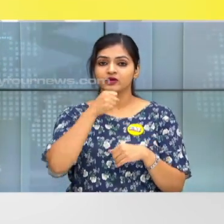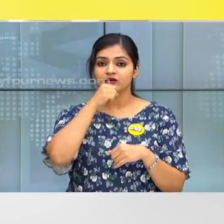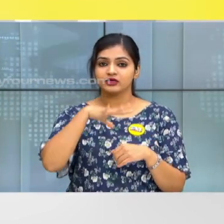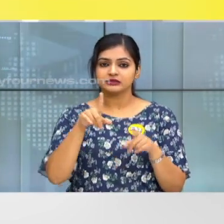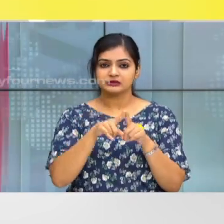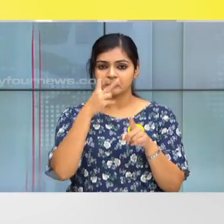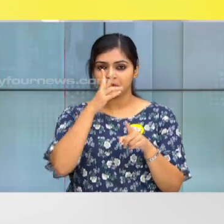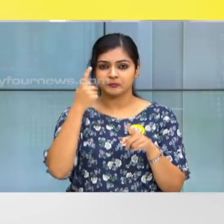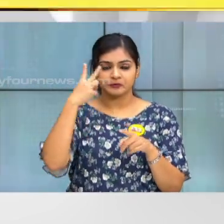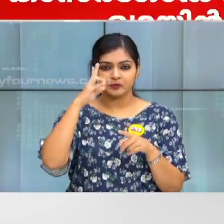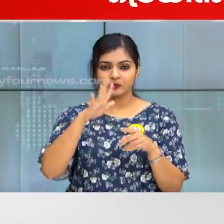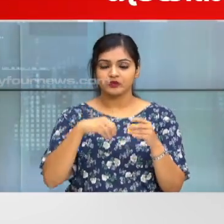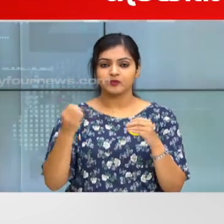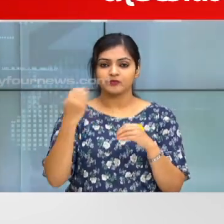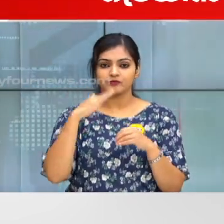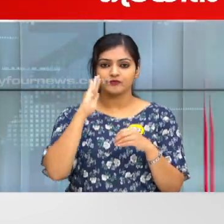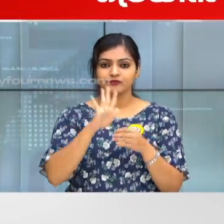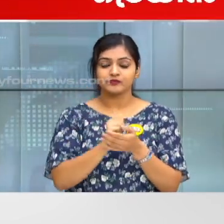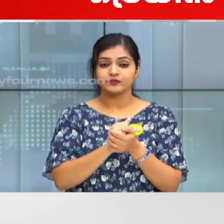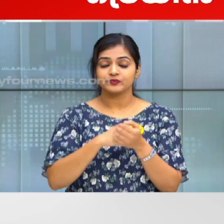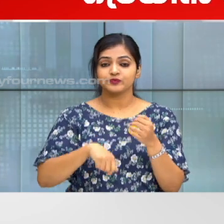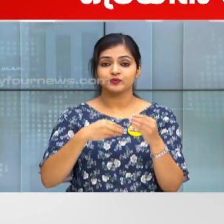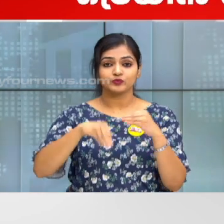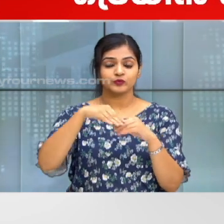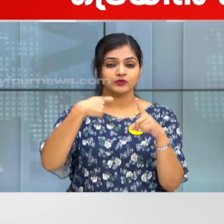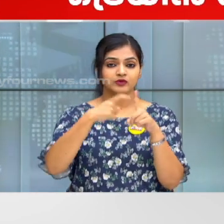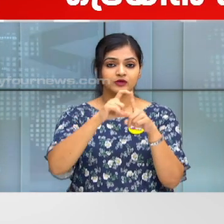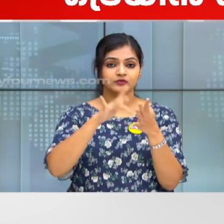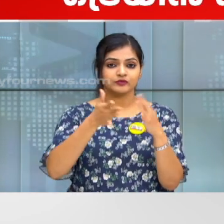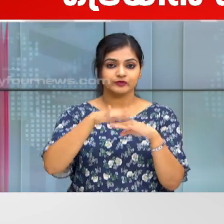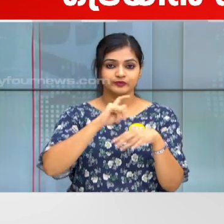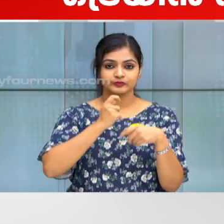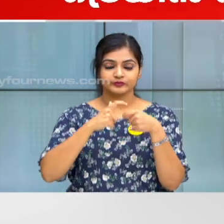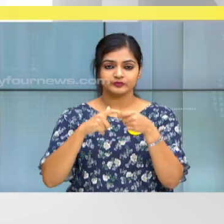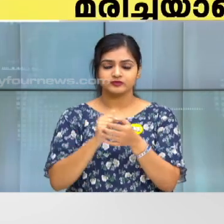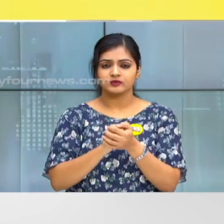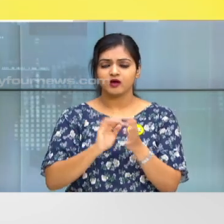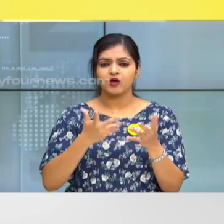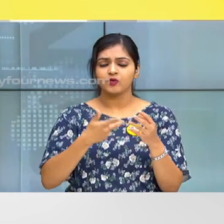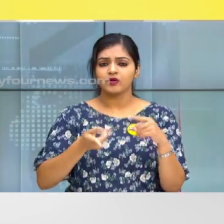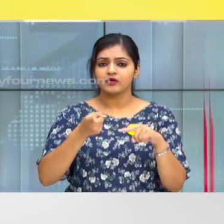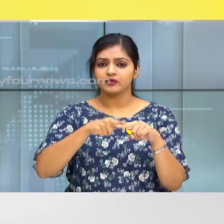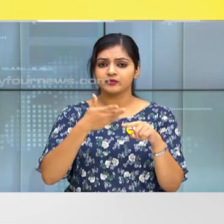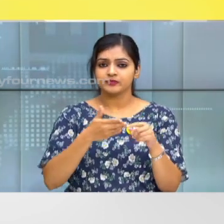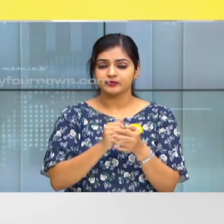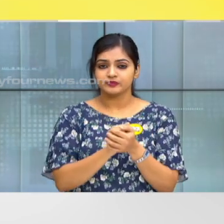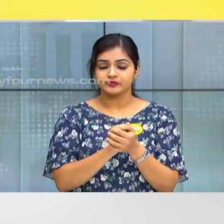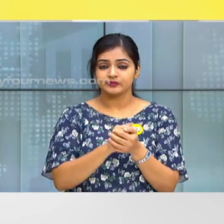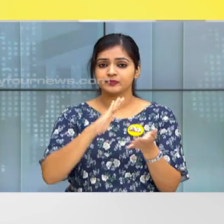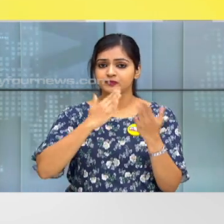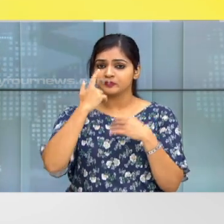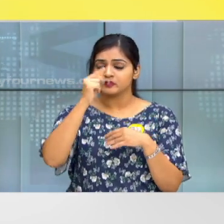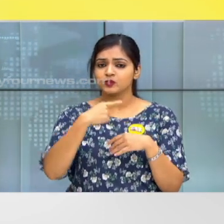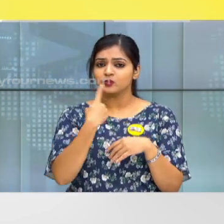തോന്നിക്കും എന്നതാണ് പുറത്തുവരുന്ന വിവരം. അരുൺ പാറയ്ക്കൽ ഞങ്ങളുടെ പ്രതിനിധിയുണ്ട് കാസർഗോഡ് നിന്ന്. അരുൺ, എങ്ങനെയാണ് ഈ അപകടമുണ്ടായത്? ഈ മരിച്ചത് ആരാണ്